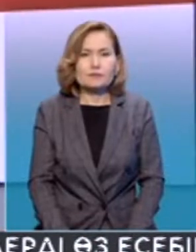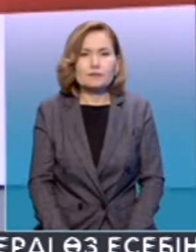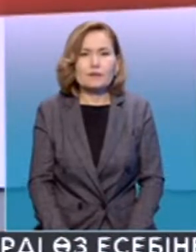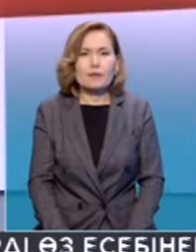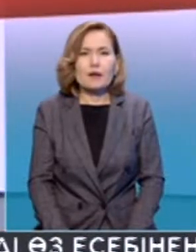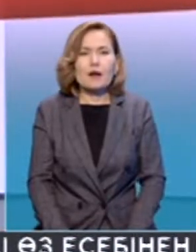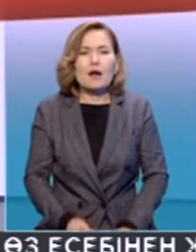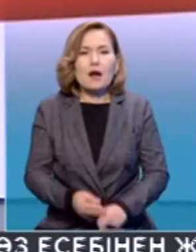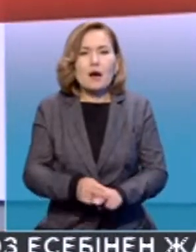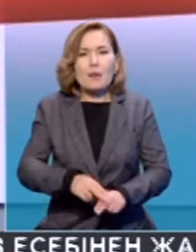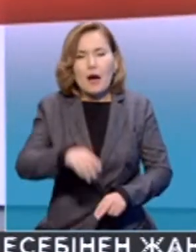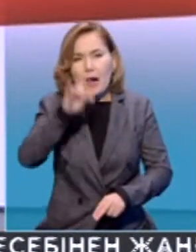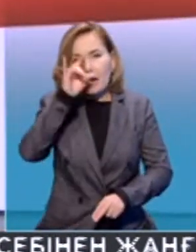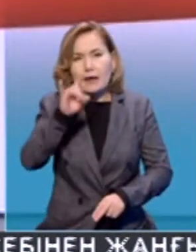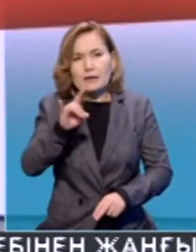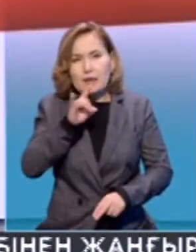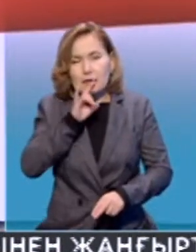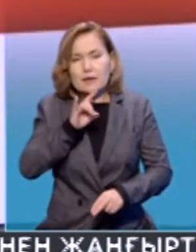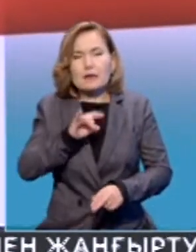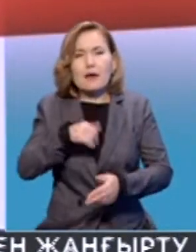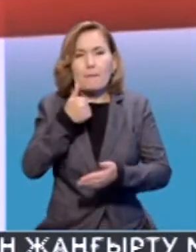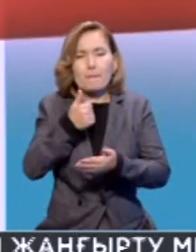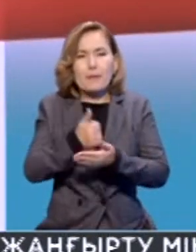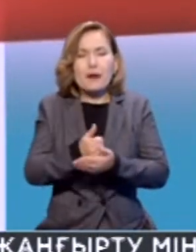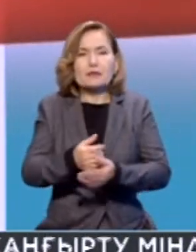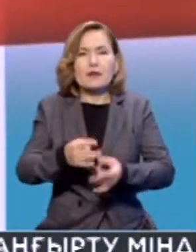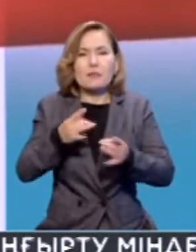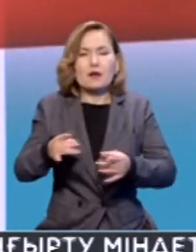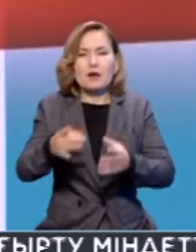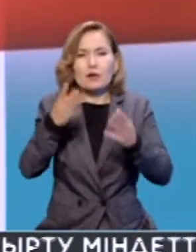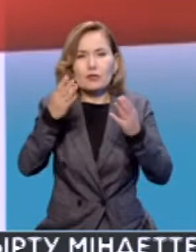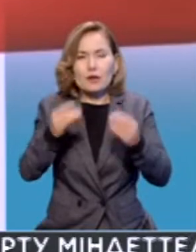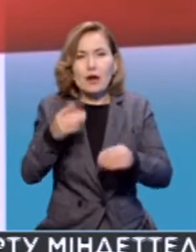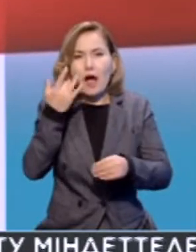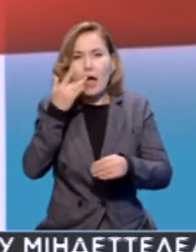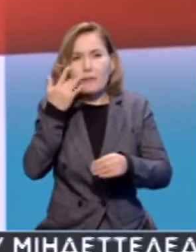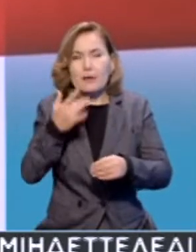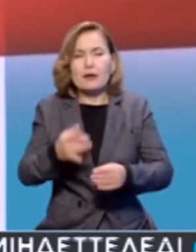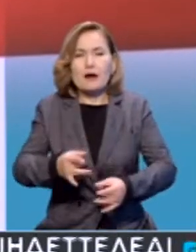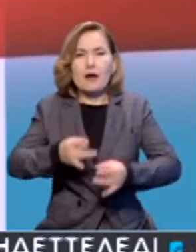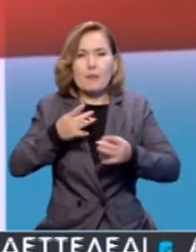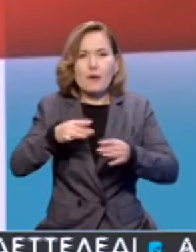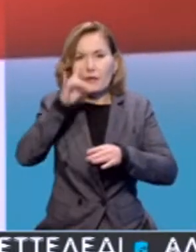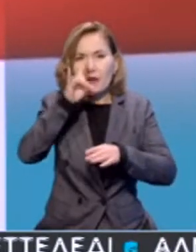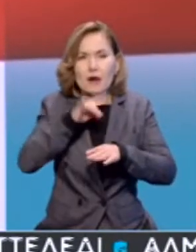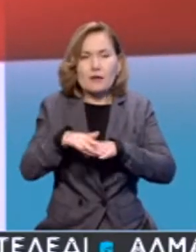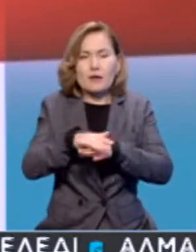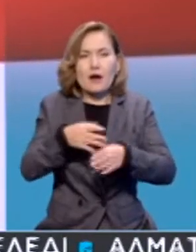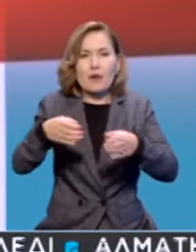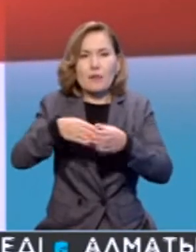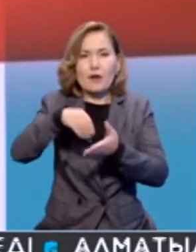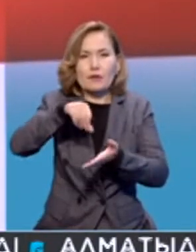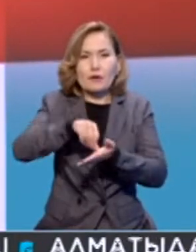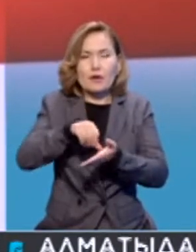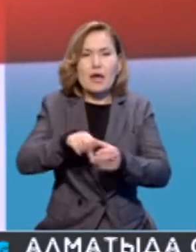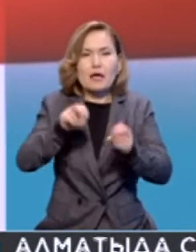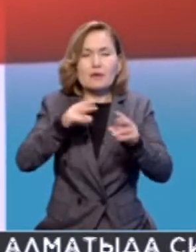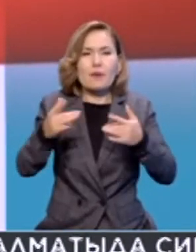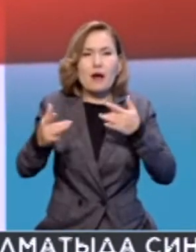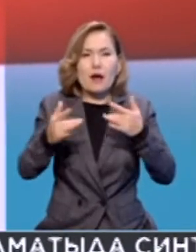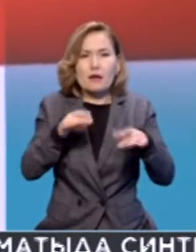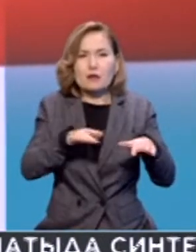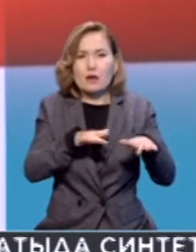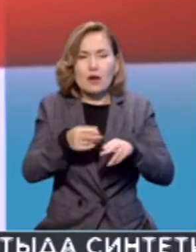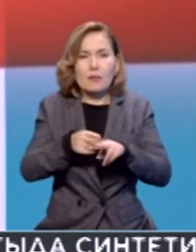Мұхиттың арғы бетінде де еліміздің басты мерекесі аталып өтті. Республика күнін Америкадағы қазақ қауымдастығы арнайы концерт